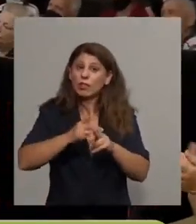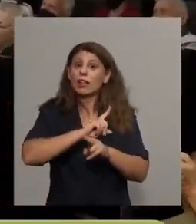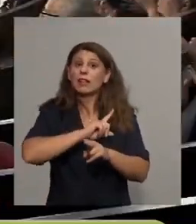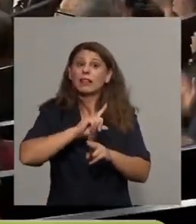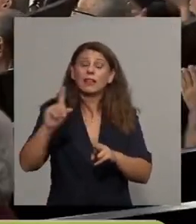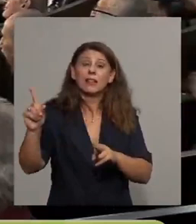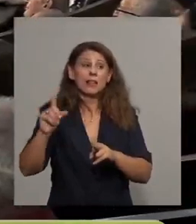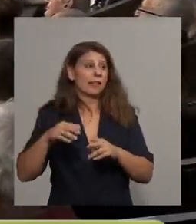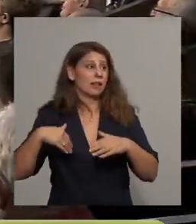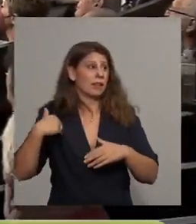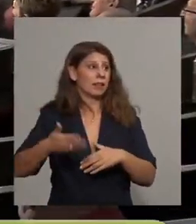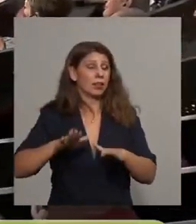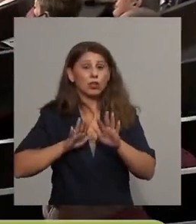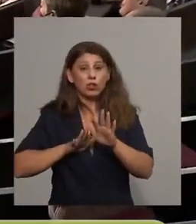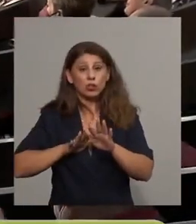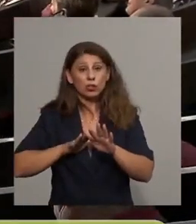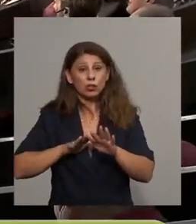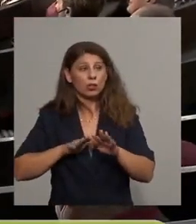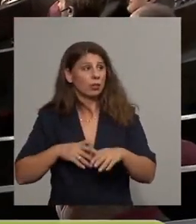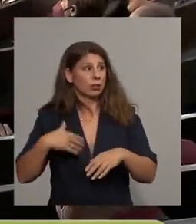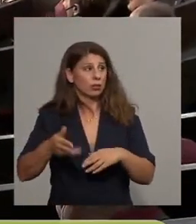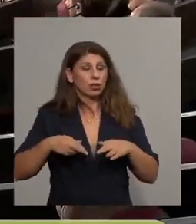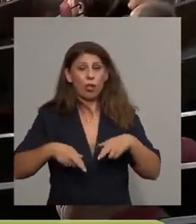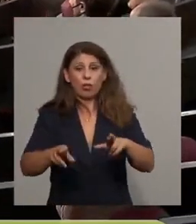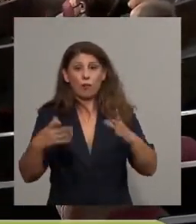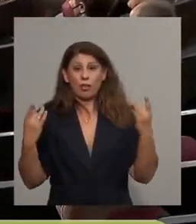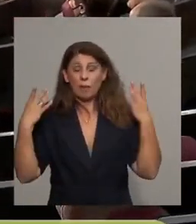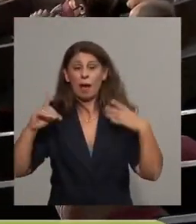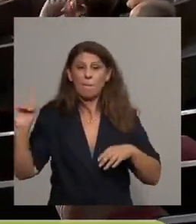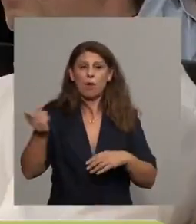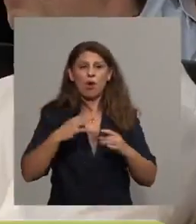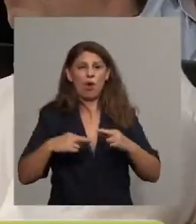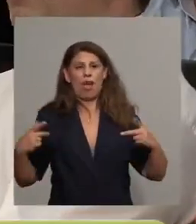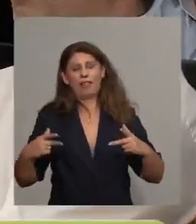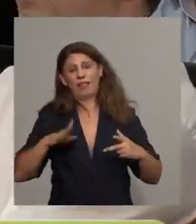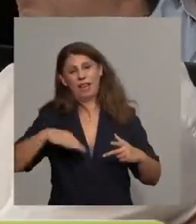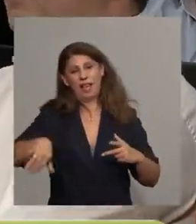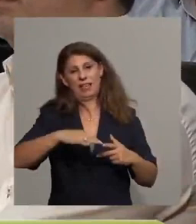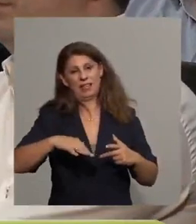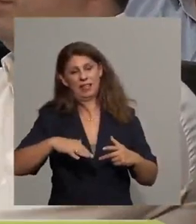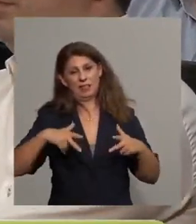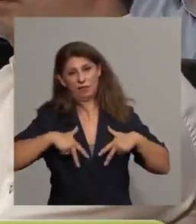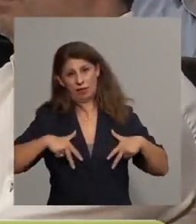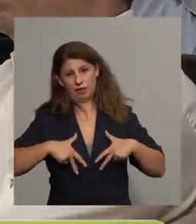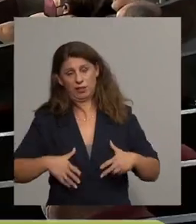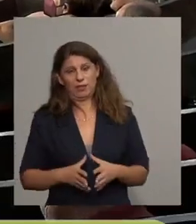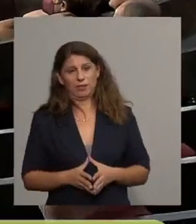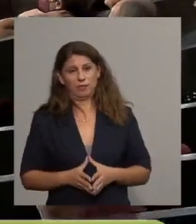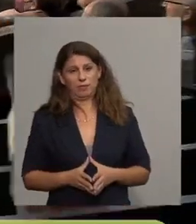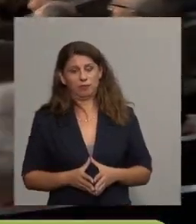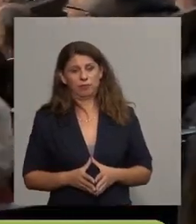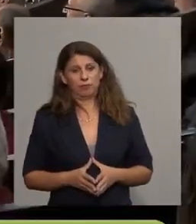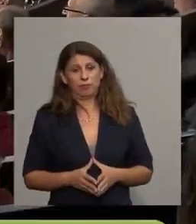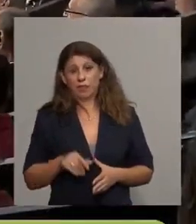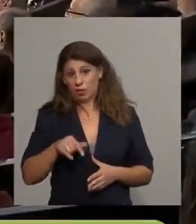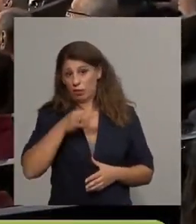το δρόμο για να απαλλαγείς από όλες τις αντιλαϊκές κυβερνήσεις. Και μια